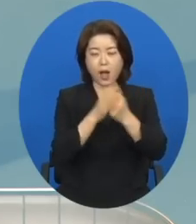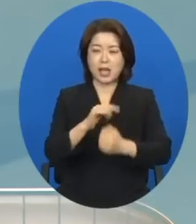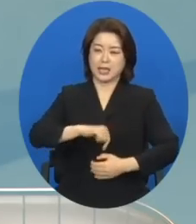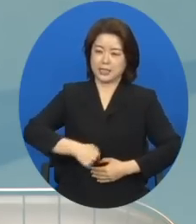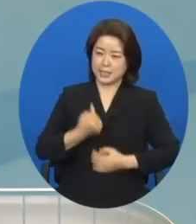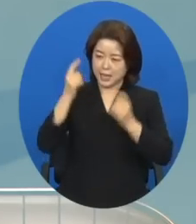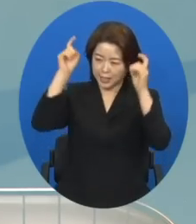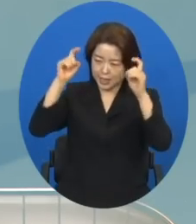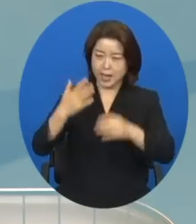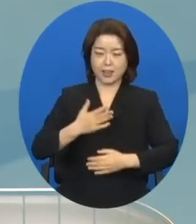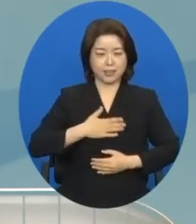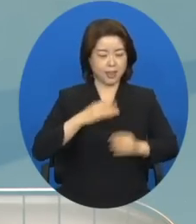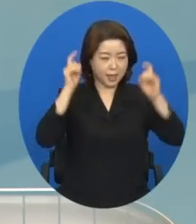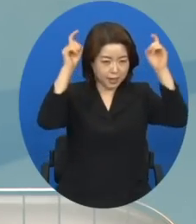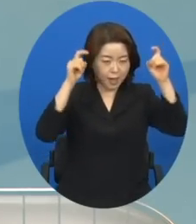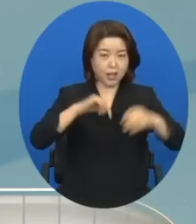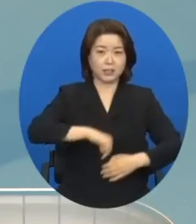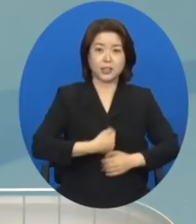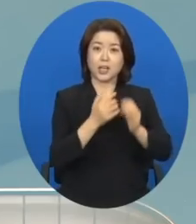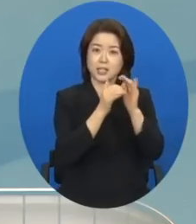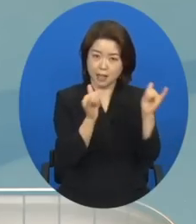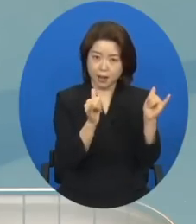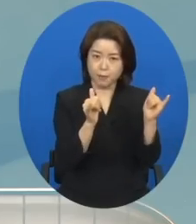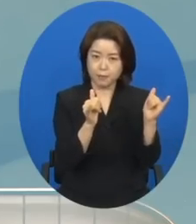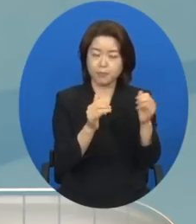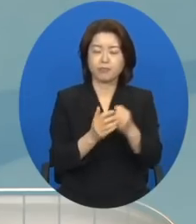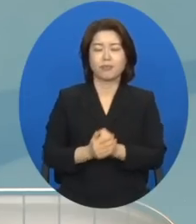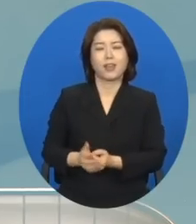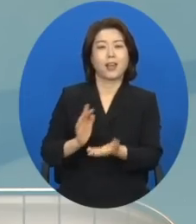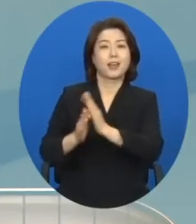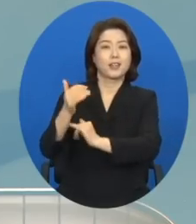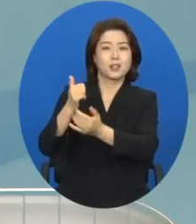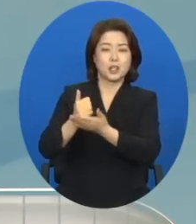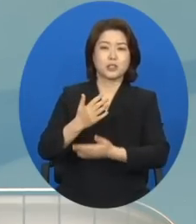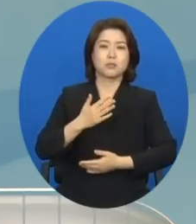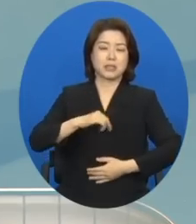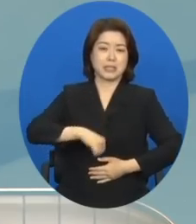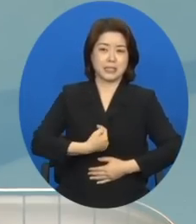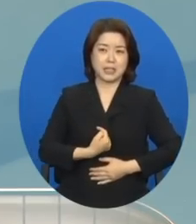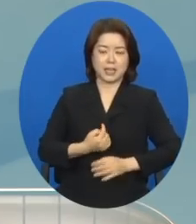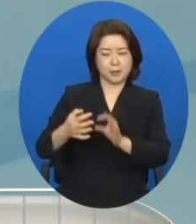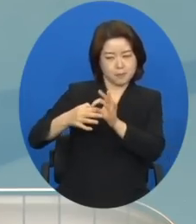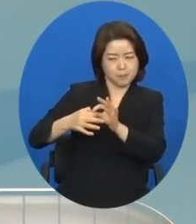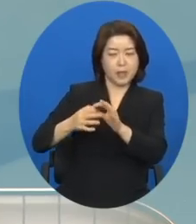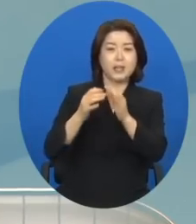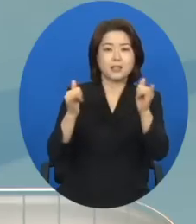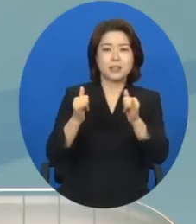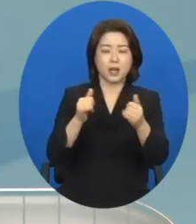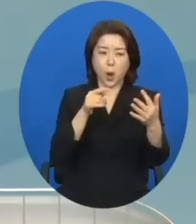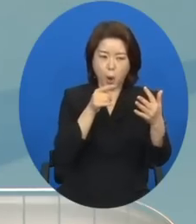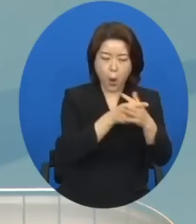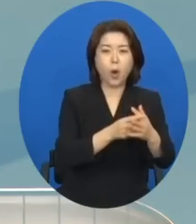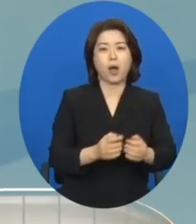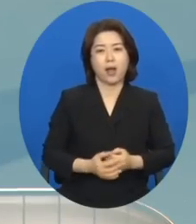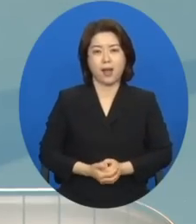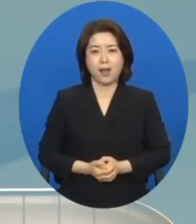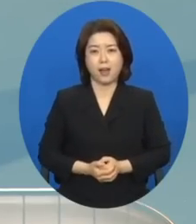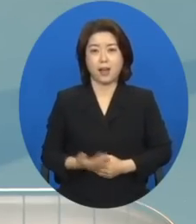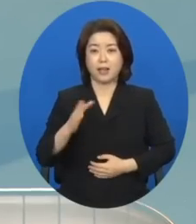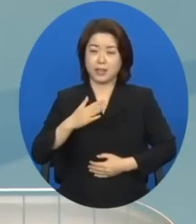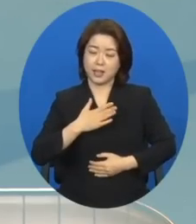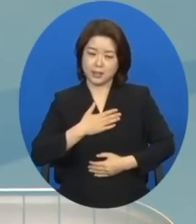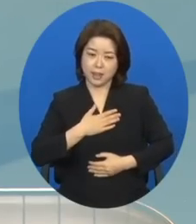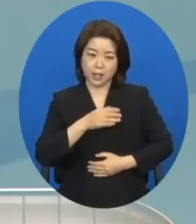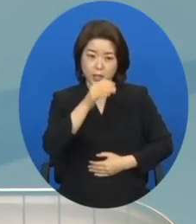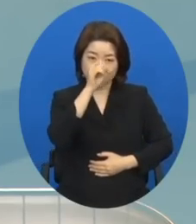양, 내 양, 자기의 사람들. 예수님은 자기의 사람들을 알고 계셨습니다. 그런데 여기에는 내가